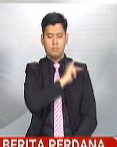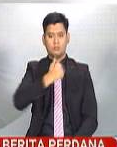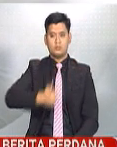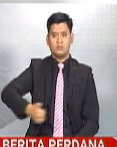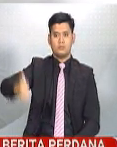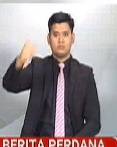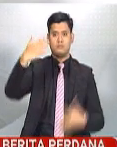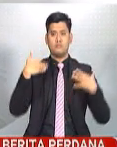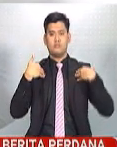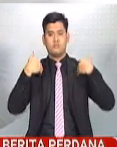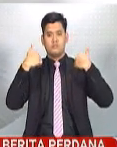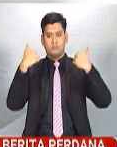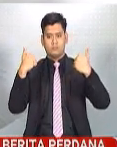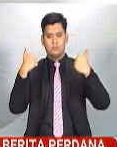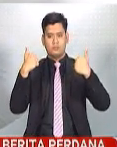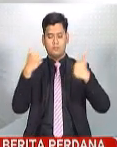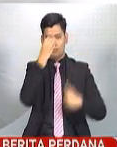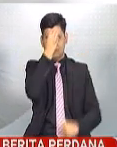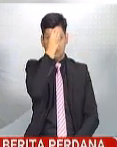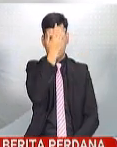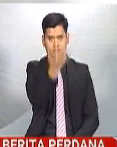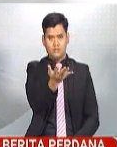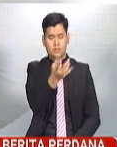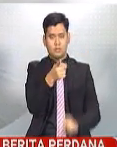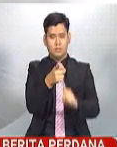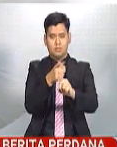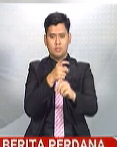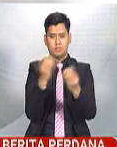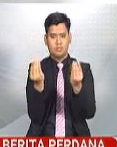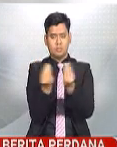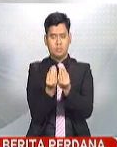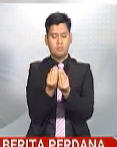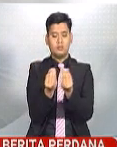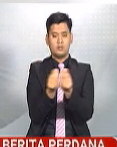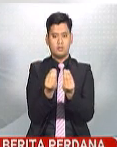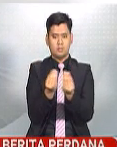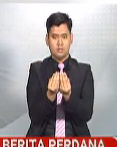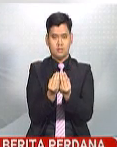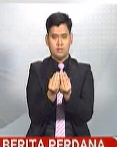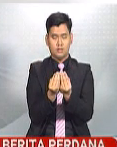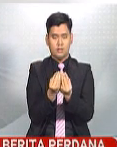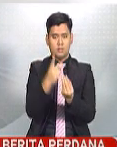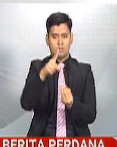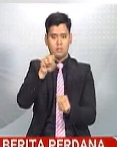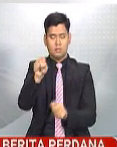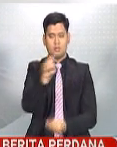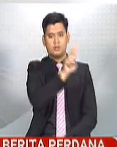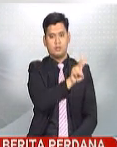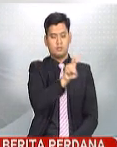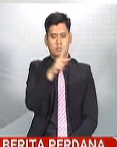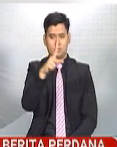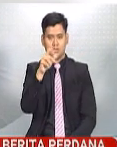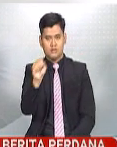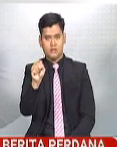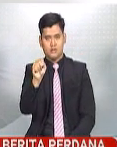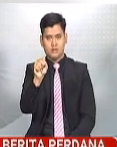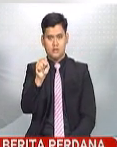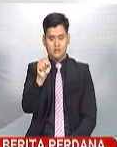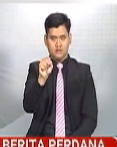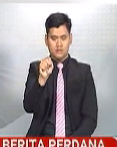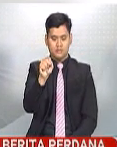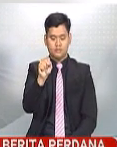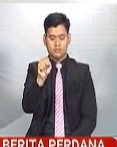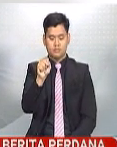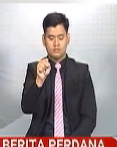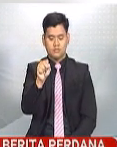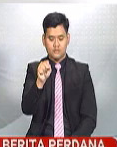Kesihatan Dato' Dr. Nur Hisham Abdullah memaklumkan daripada jumlah keseluruhan kumulatif kes, sebanyak 22 kes membabitkan patient